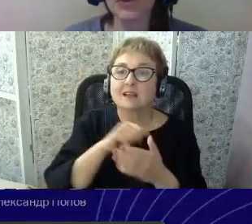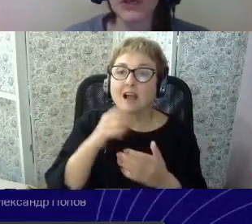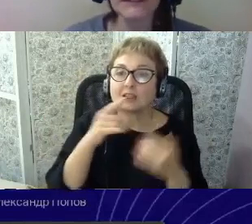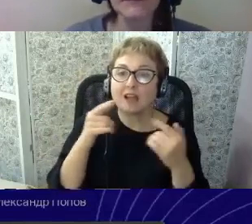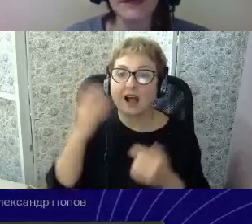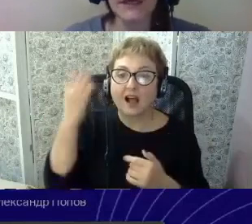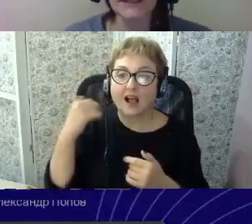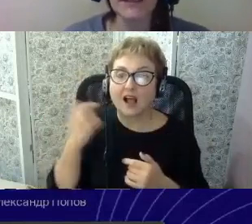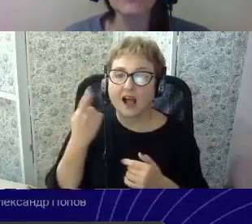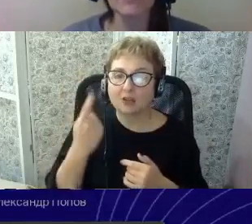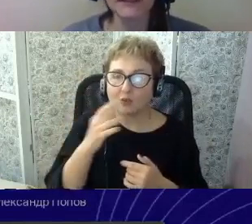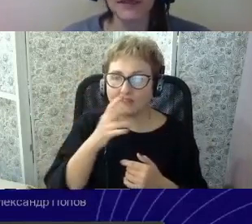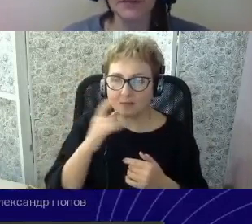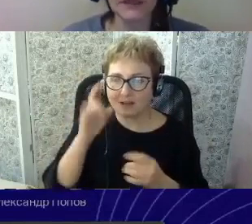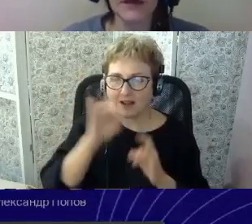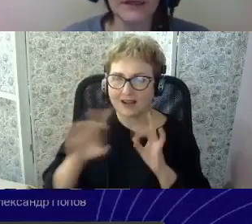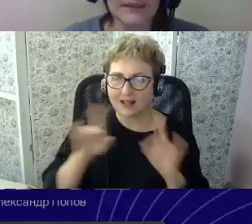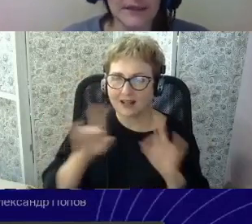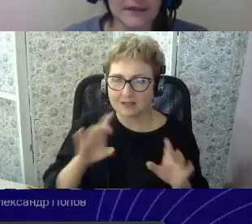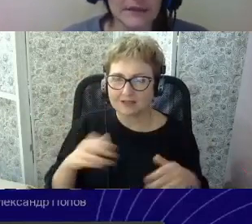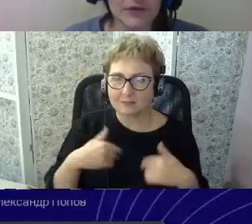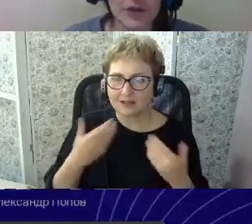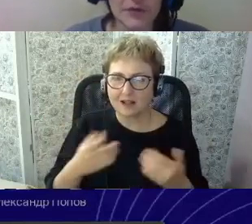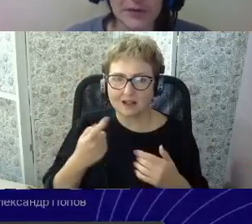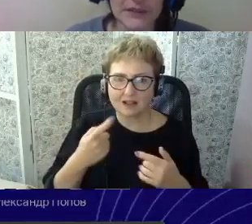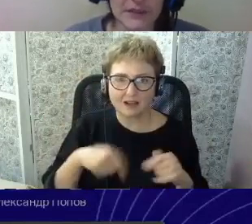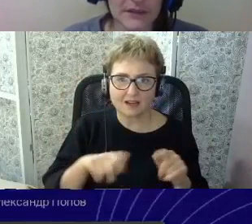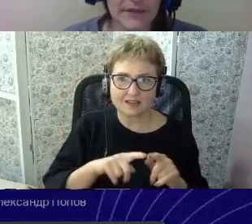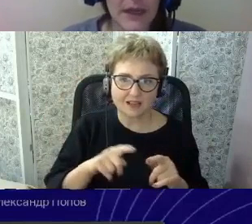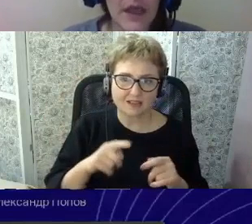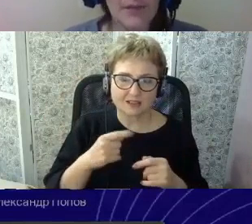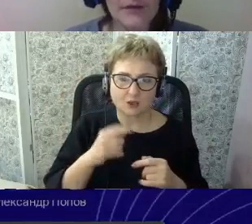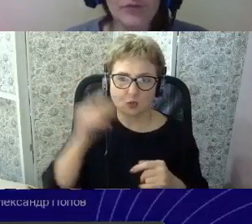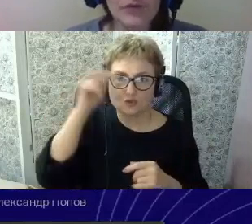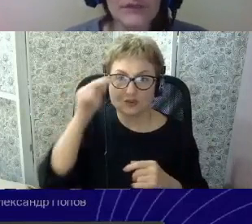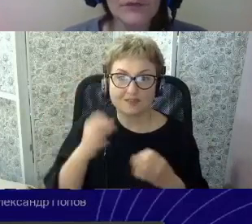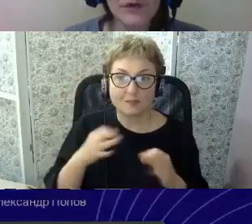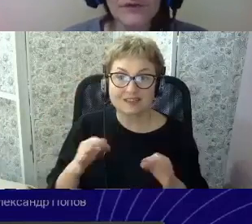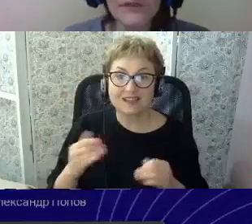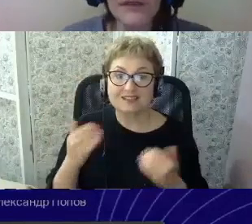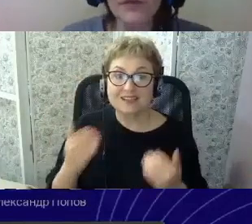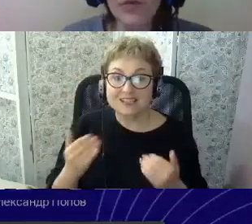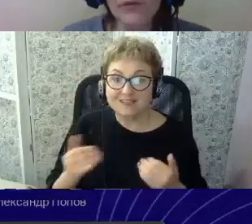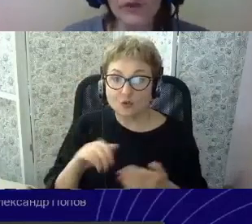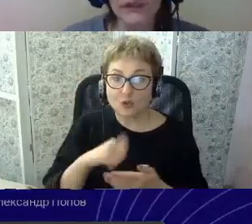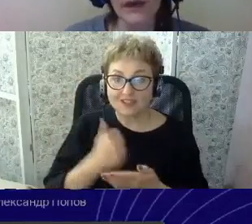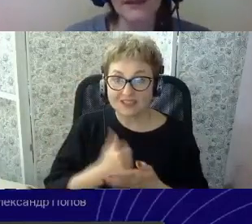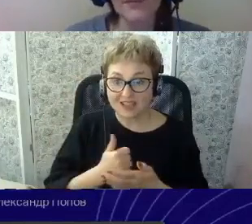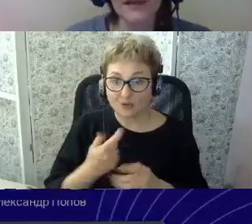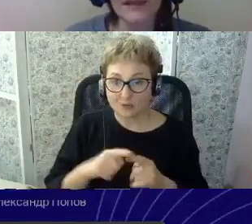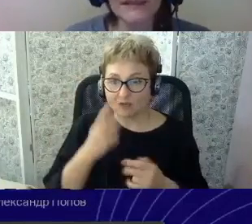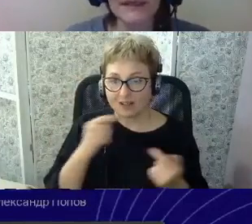одно время очень активно рекламировались, да, и предлагались для организации учебного пространства. Поэтому сегодня в основном вот